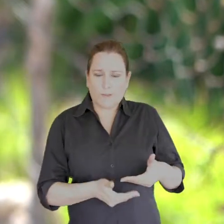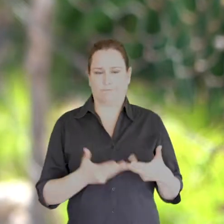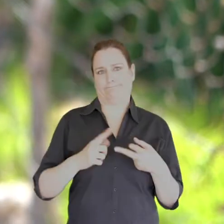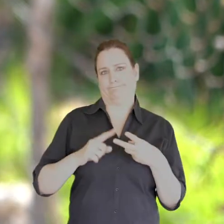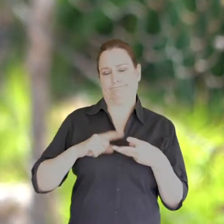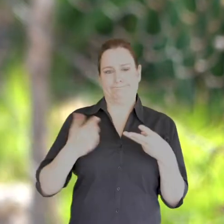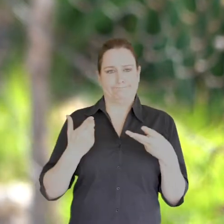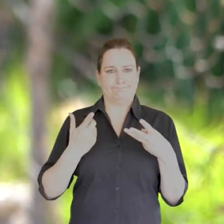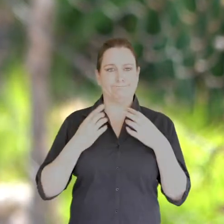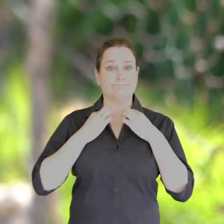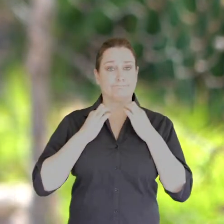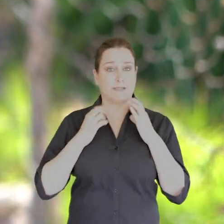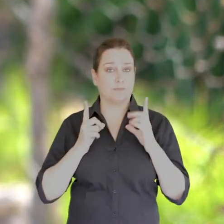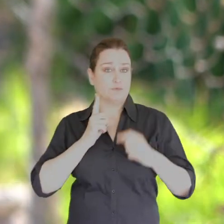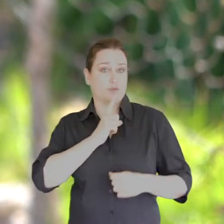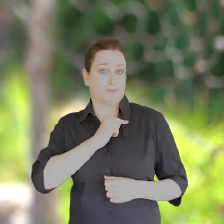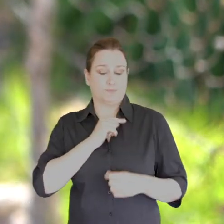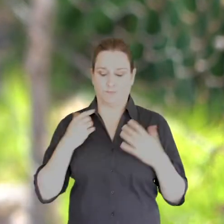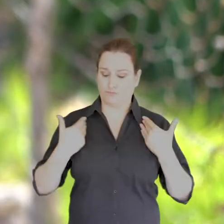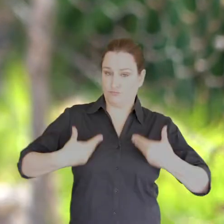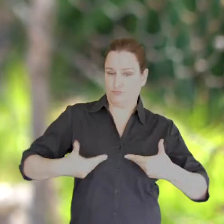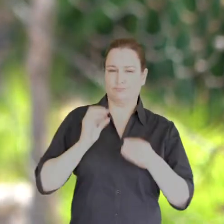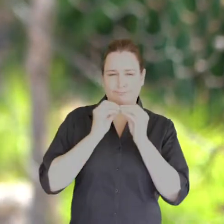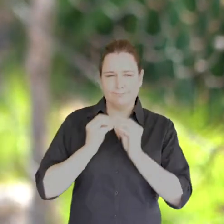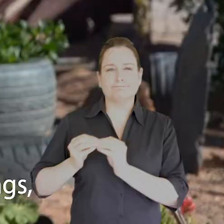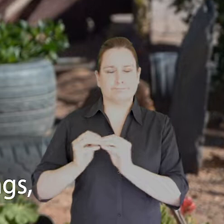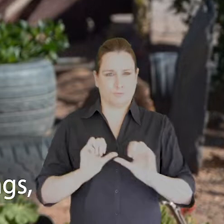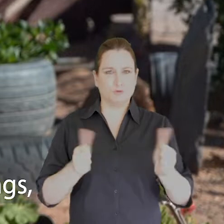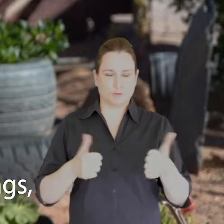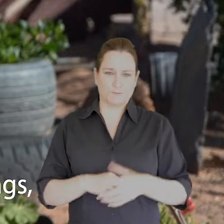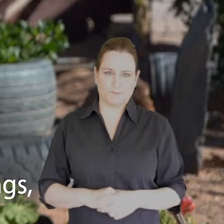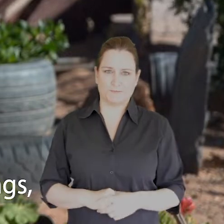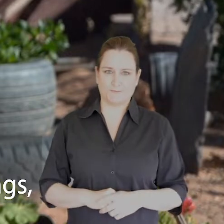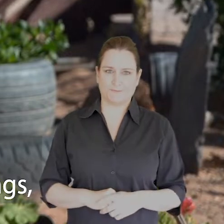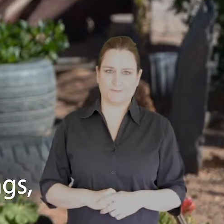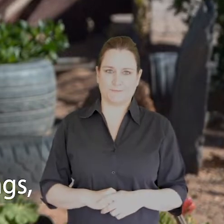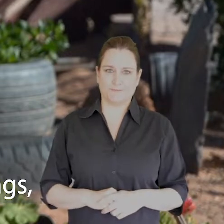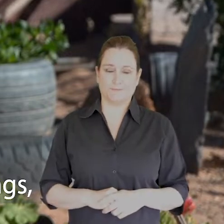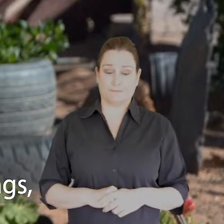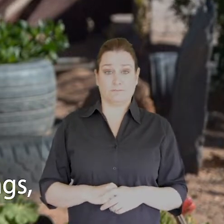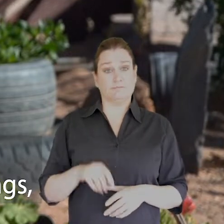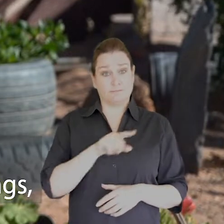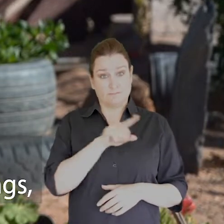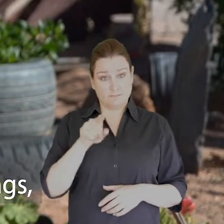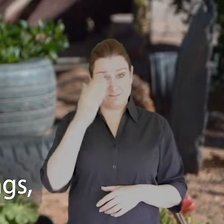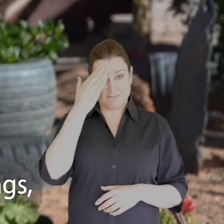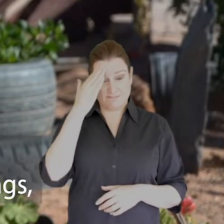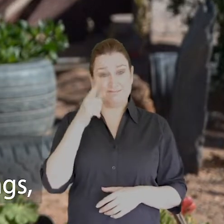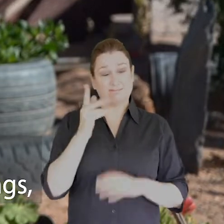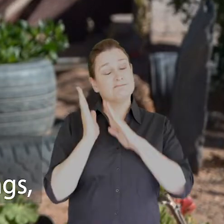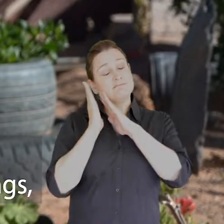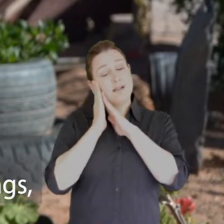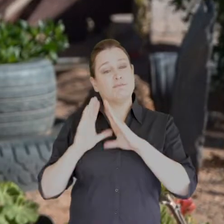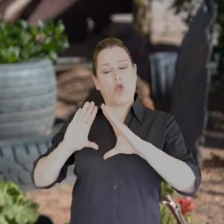gewerk, shorts gewerk, hemde gewerk. En nou veel het ons geleer, ons kreeg ons vandaag